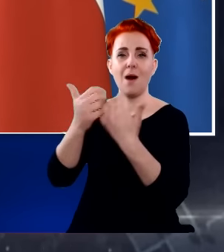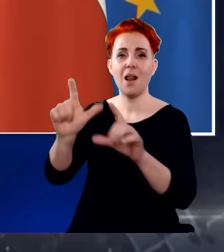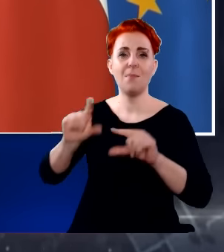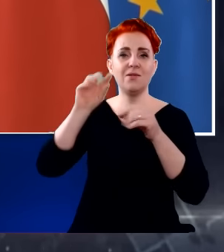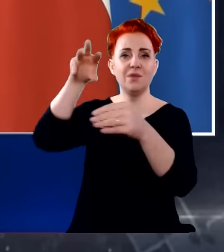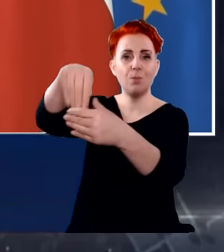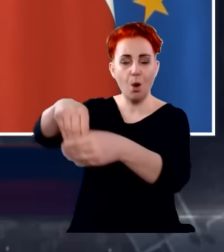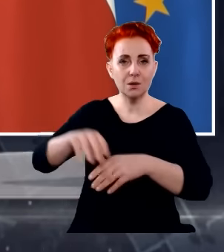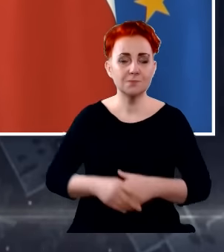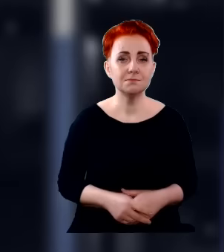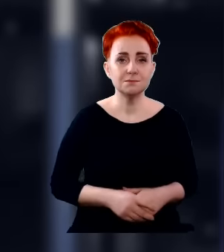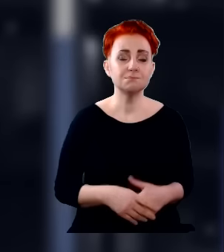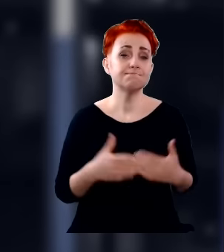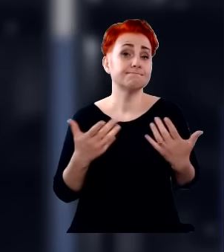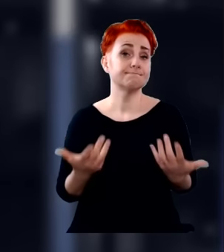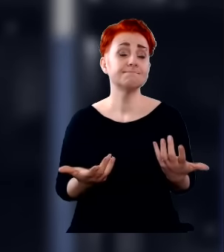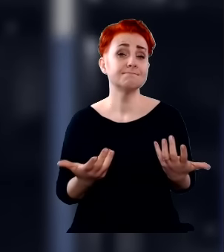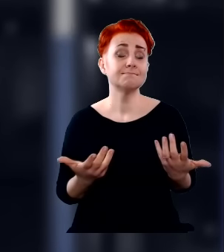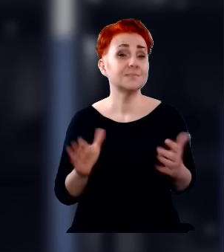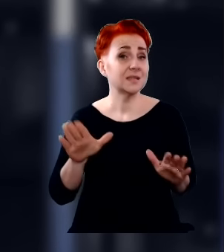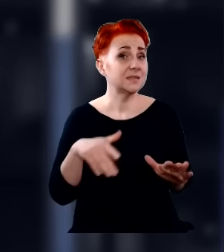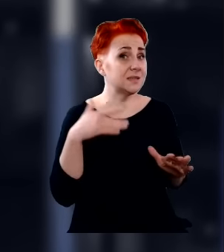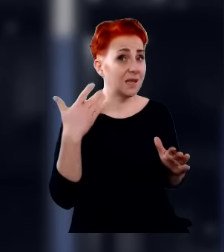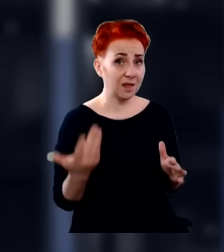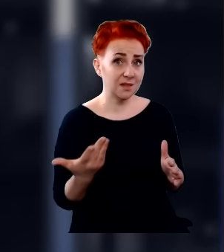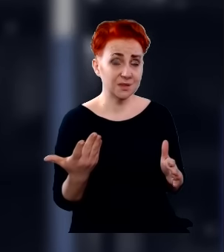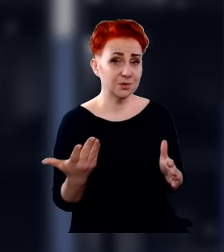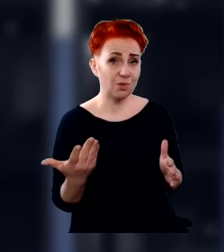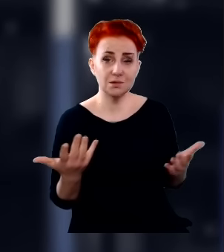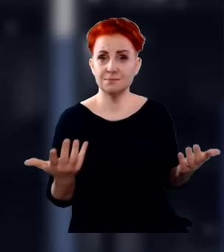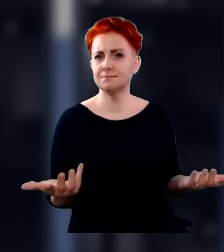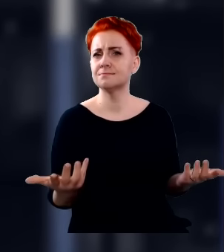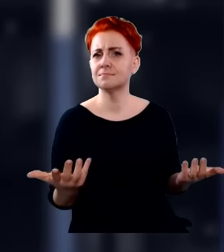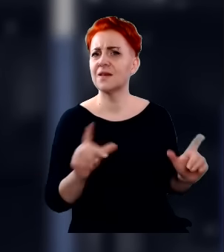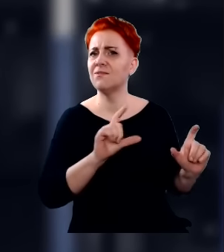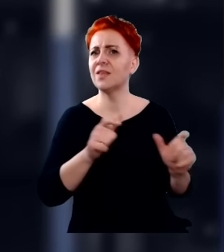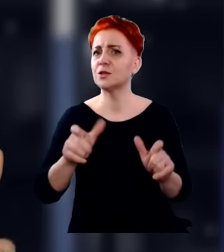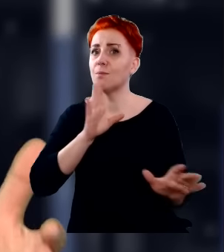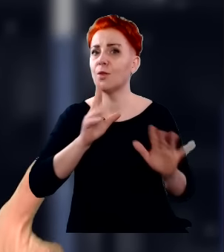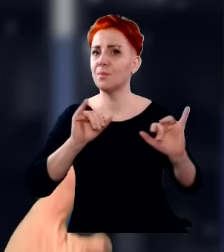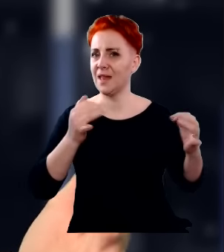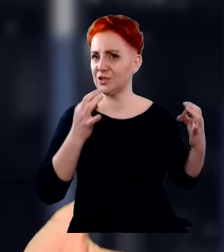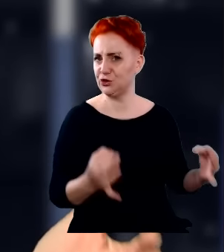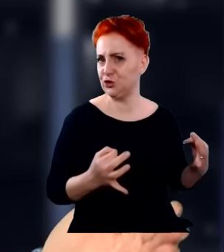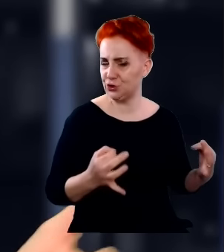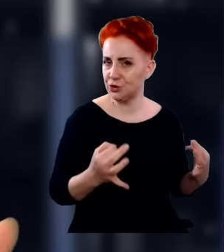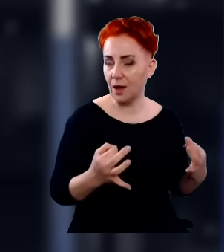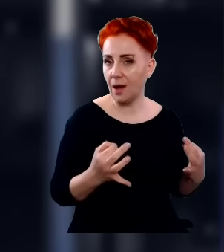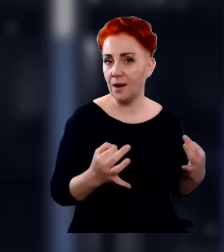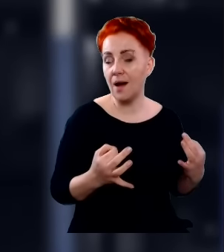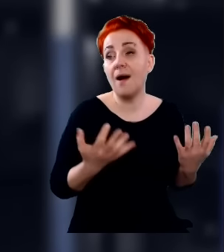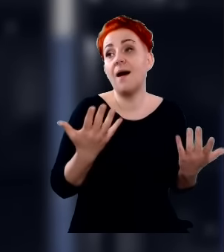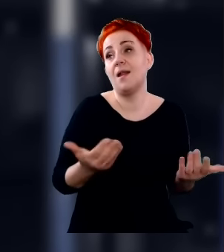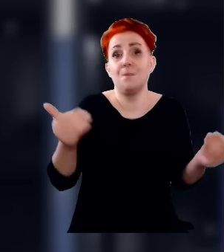bo z jednej strony jest oczywiście to, chociażby są takie wydarzenia jak teraz, no ale też można powiedzieć, że